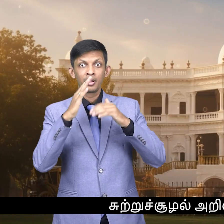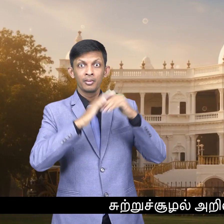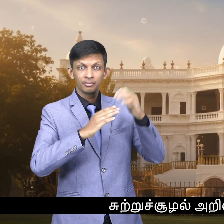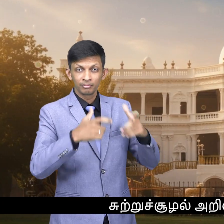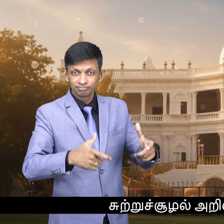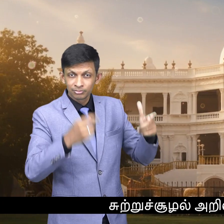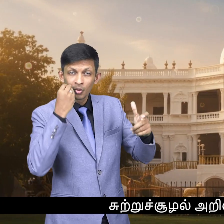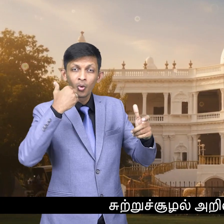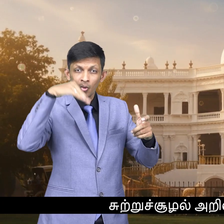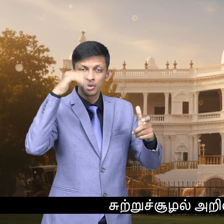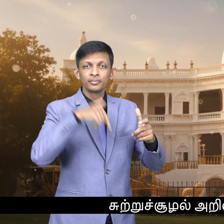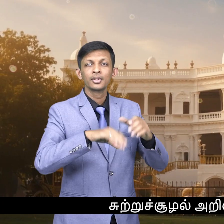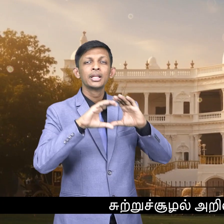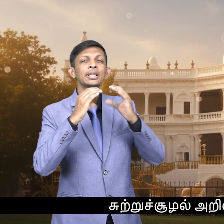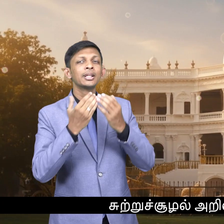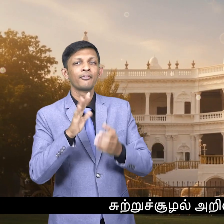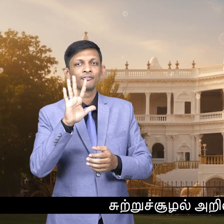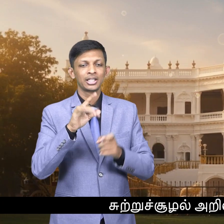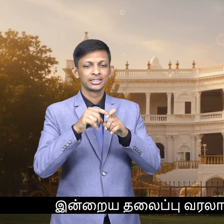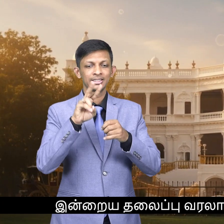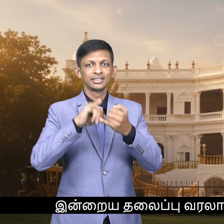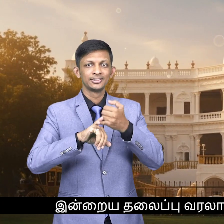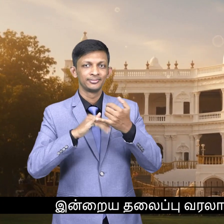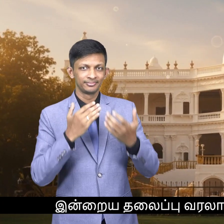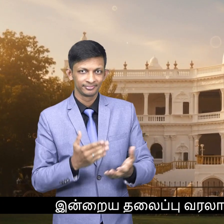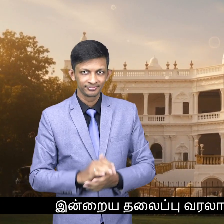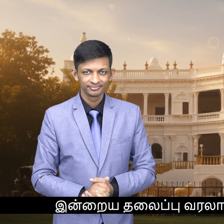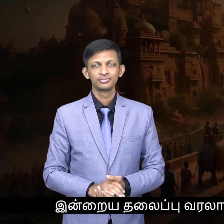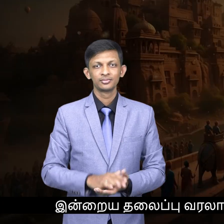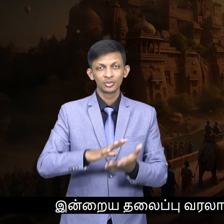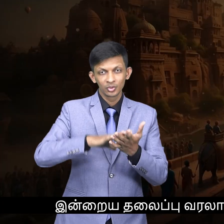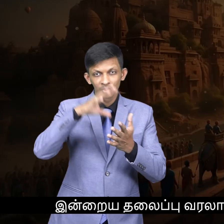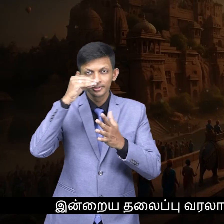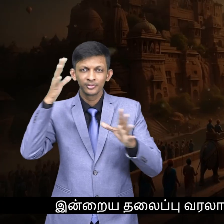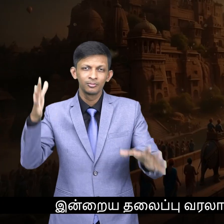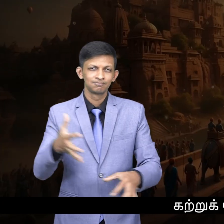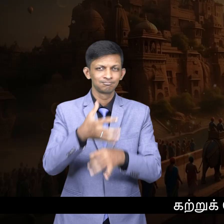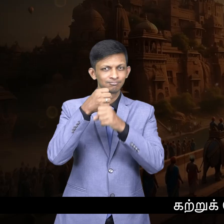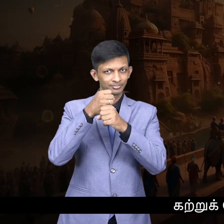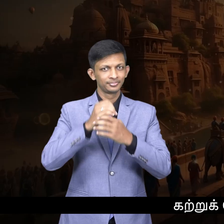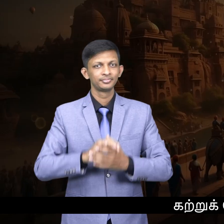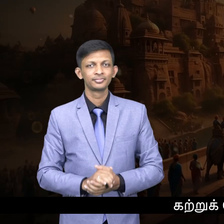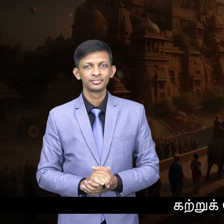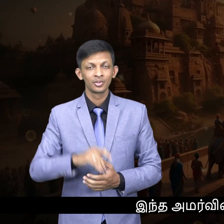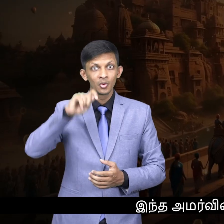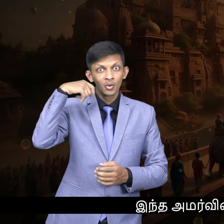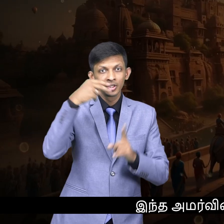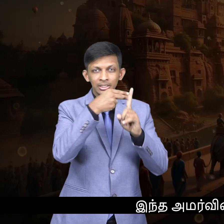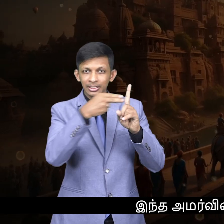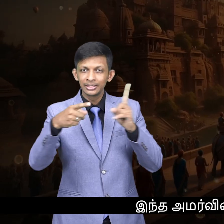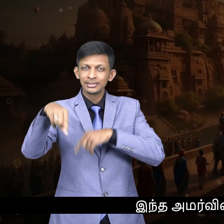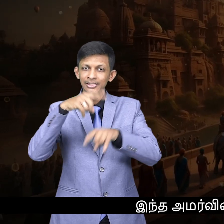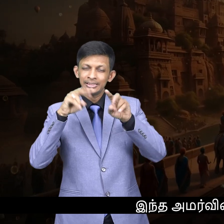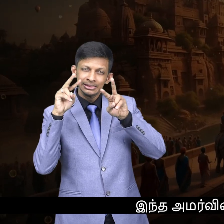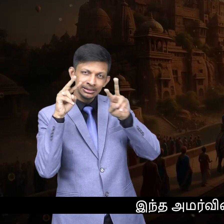சுற்றுச்சூழல் அறிவியல் பாடத்திலிருந்து இன்றைய தலைப்பு வரலாற்று தலம் வனப்பர்த்தி கோட்டை கற்றுக்கொள்வீர்கள். இந்த